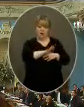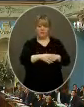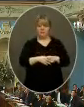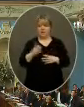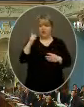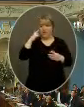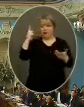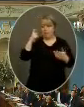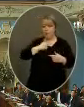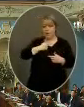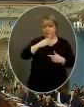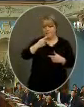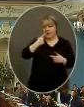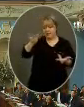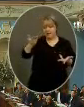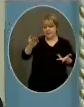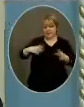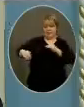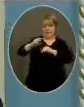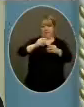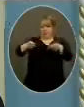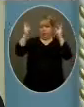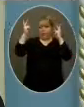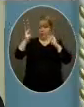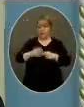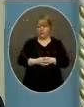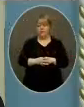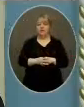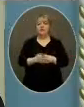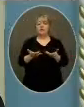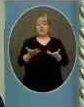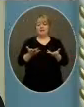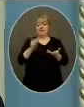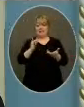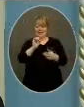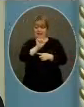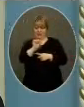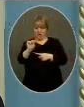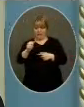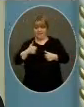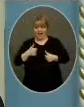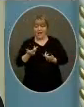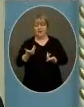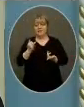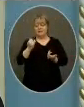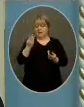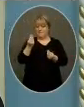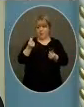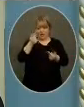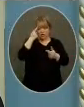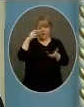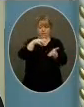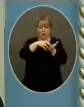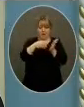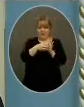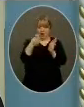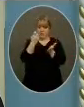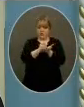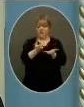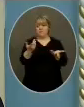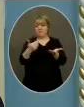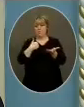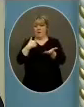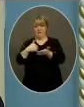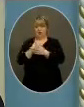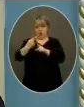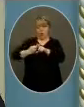que je ne m'entends pas moi-même, M. le Président, tellement que ça parle. Alors, quand tu es sur l'aide sociale, que tu n pas les moyens de te payer le câble, car le prix des loyers est trop